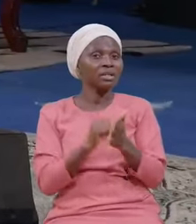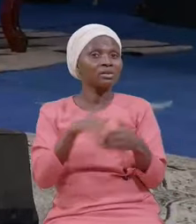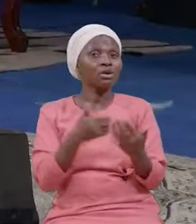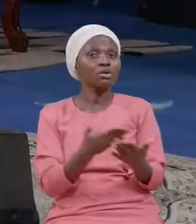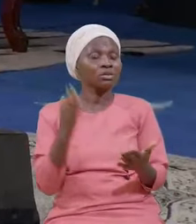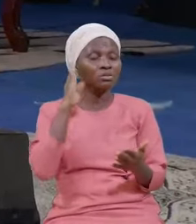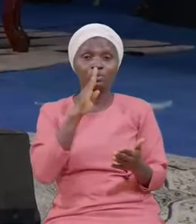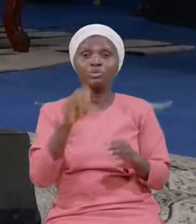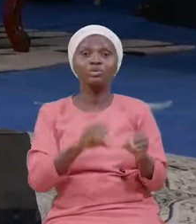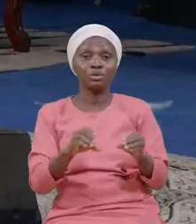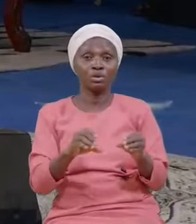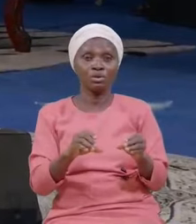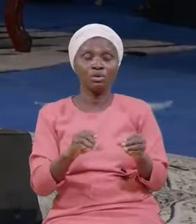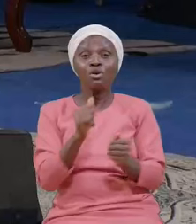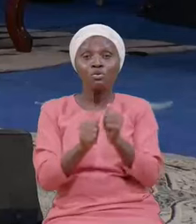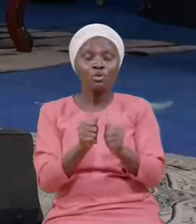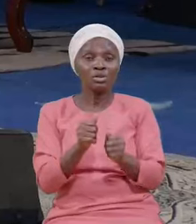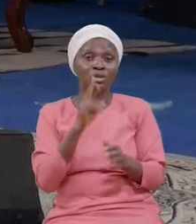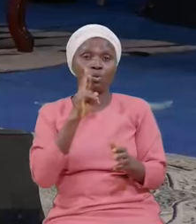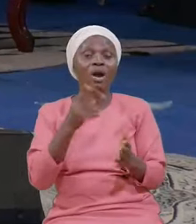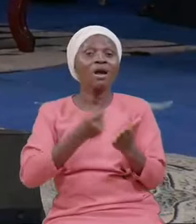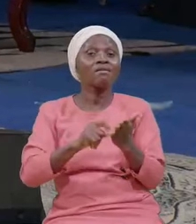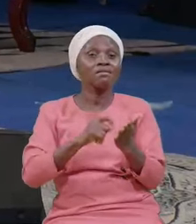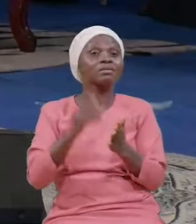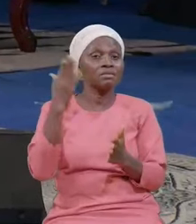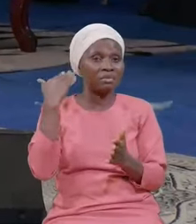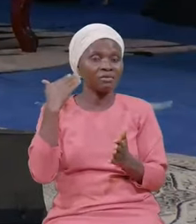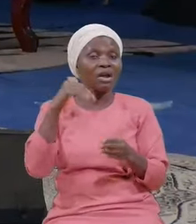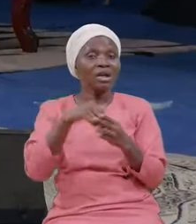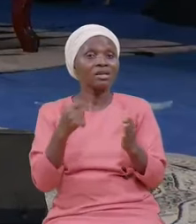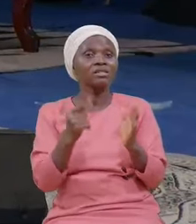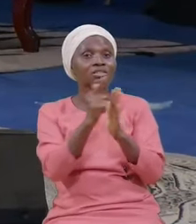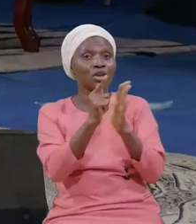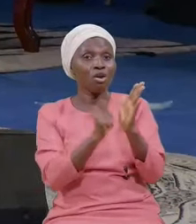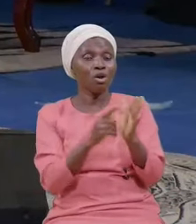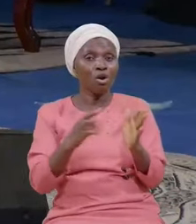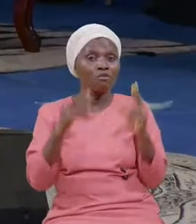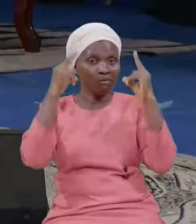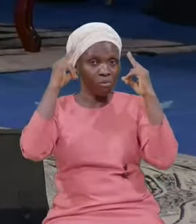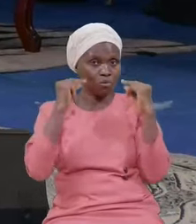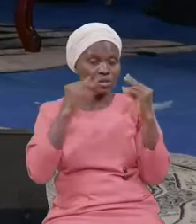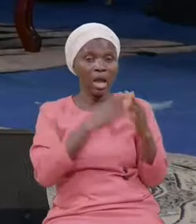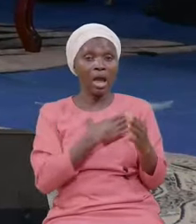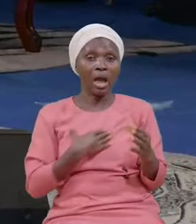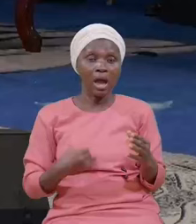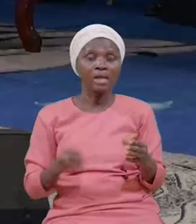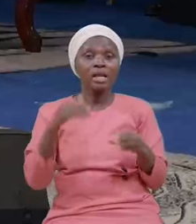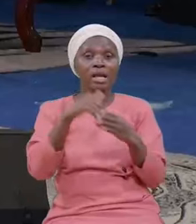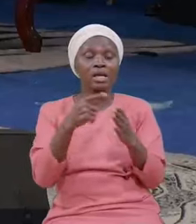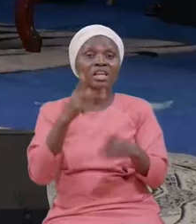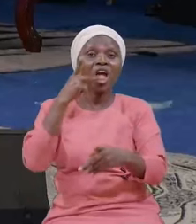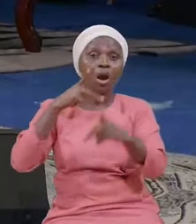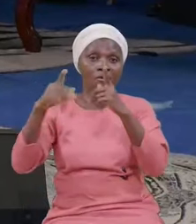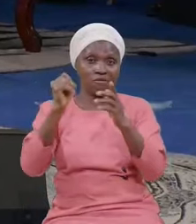s'accomplisse tout ce qui est écrit de moi dans la loi de Moïse, dans les prophètes